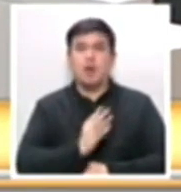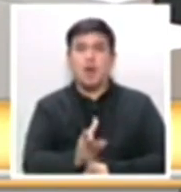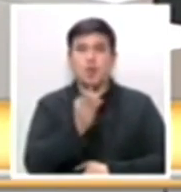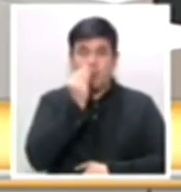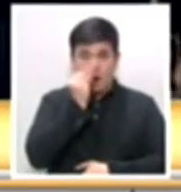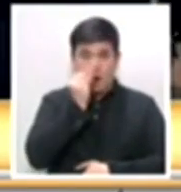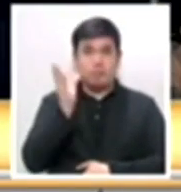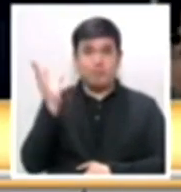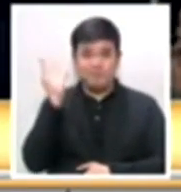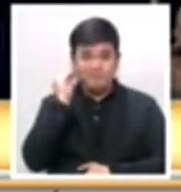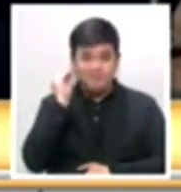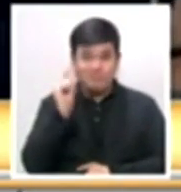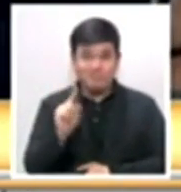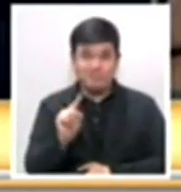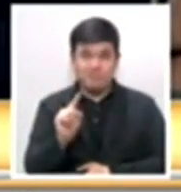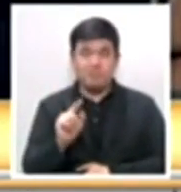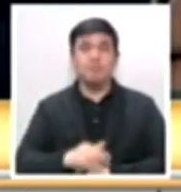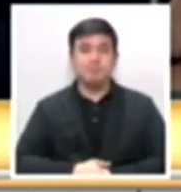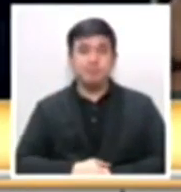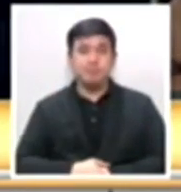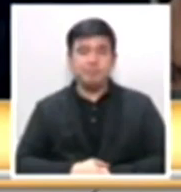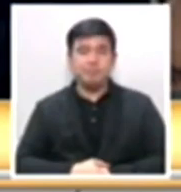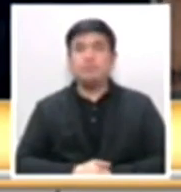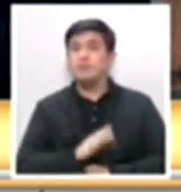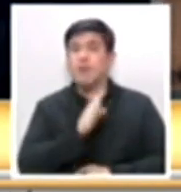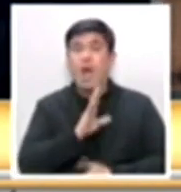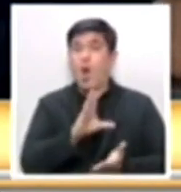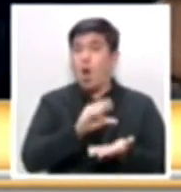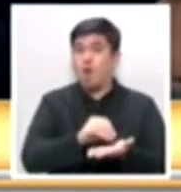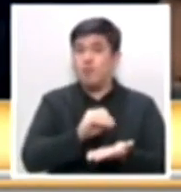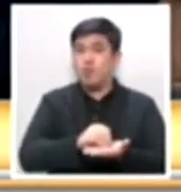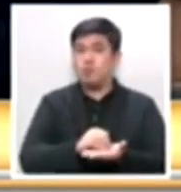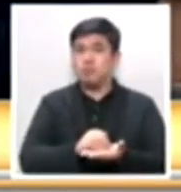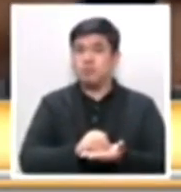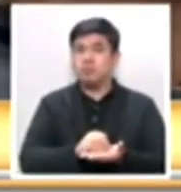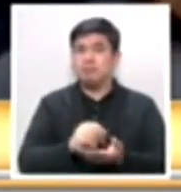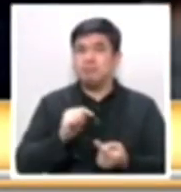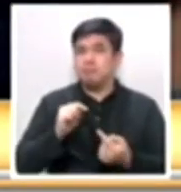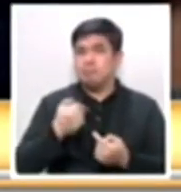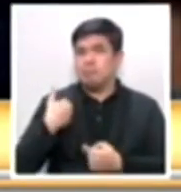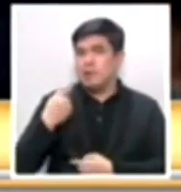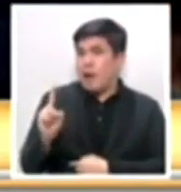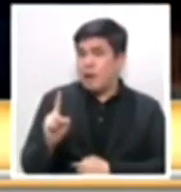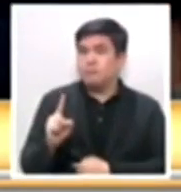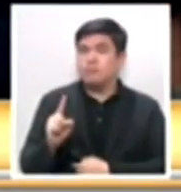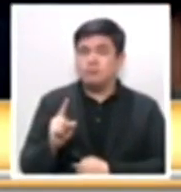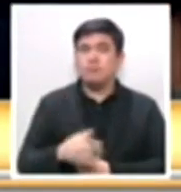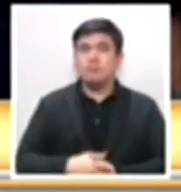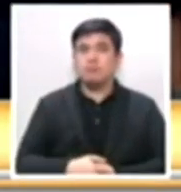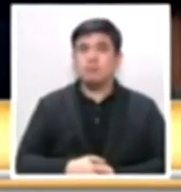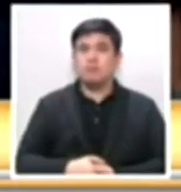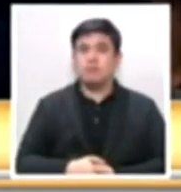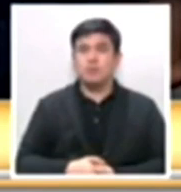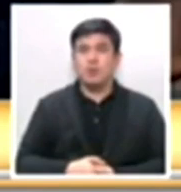าอย่างไรก็ตามในเรื่องของข้อมูลนั้นมีการให้